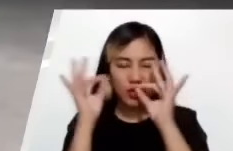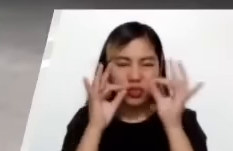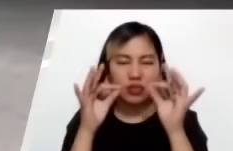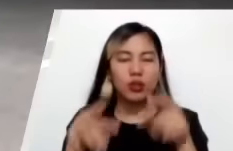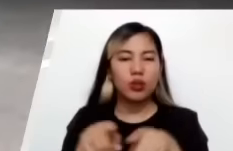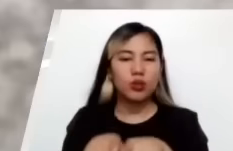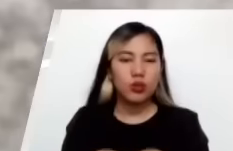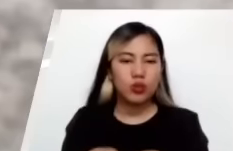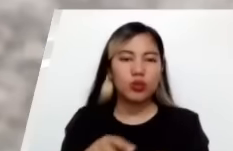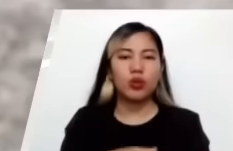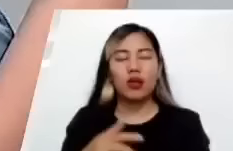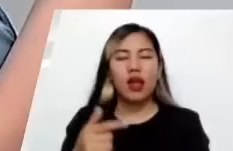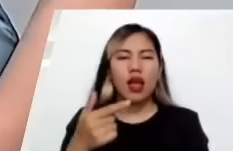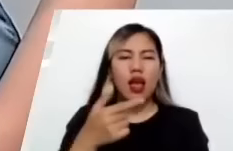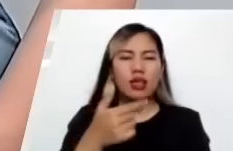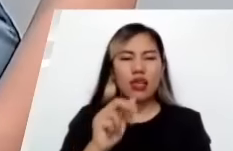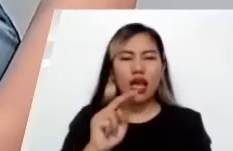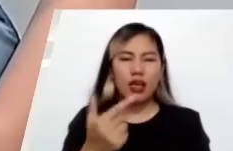gang.